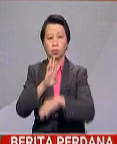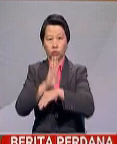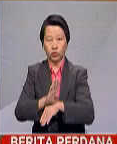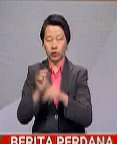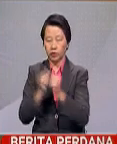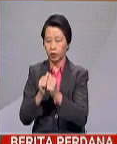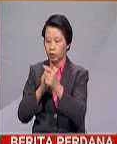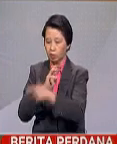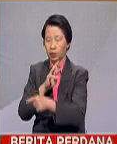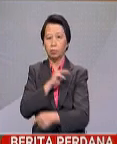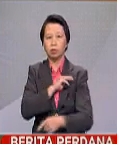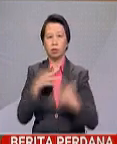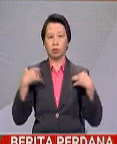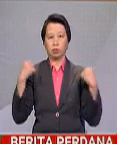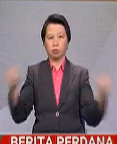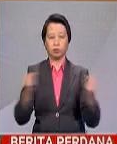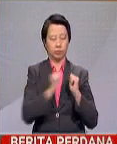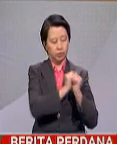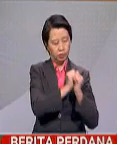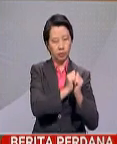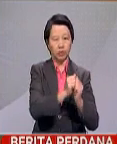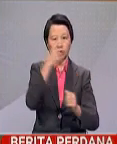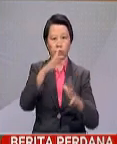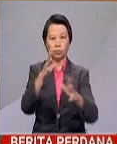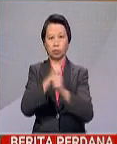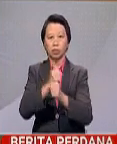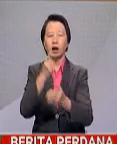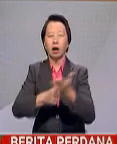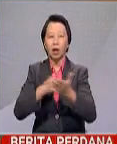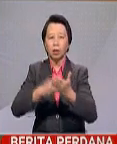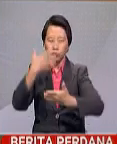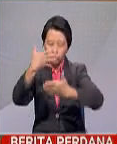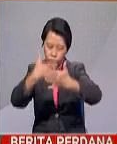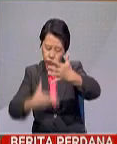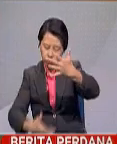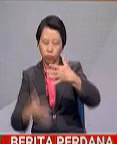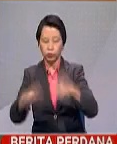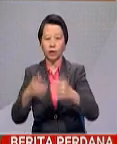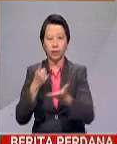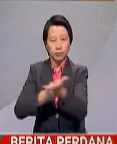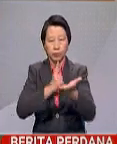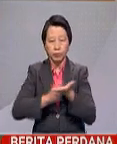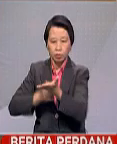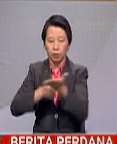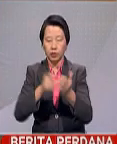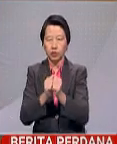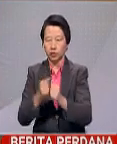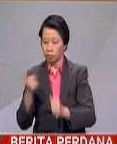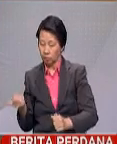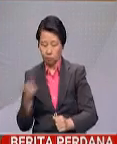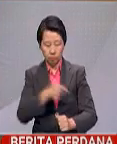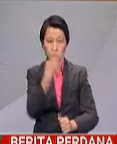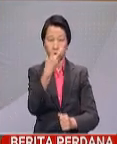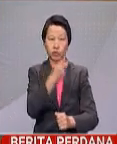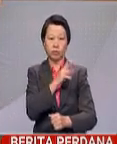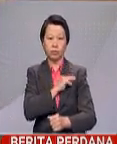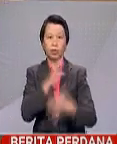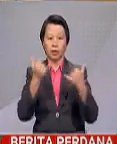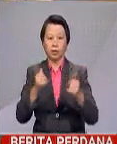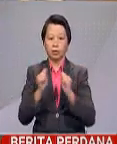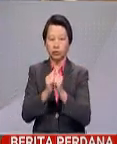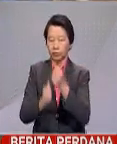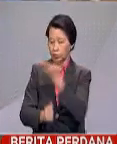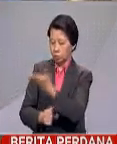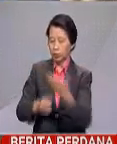dengan Menteri Kesihatan. Baik, bagi mendapatkan apakah itibatnya yang telah dibincangkan oleh bersama dengan dua kementerian, saya ketika ini bersama